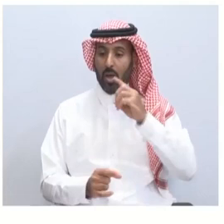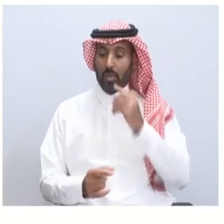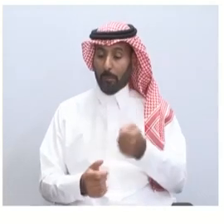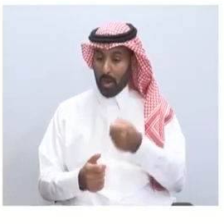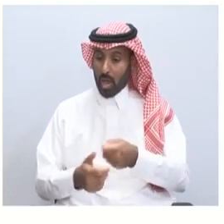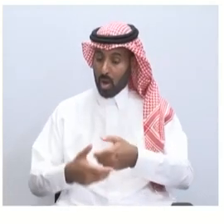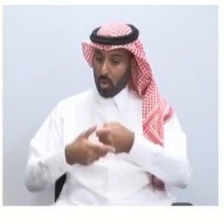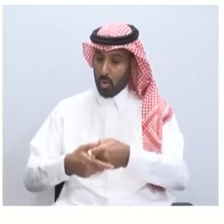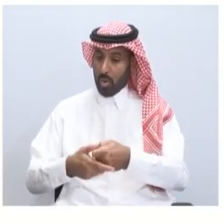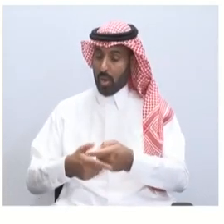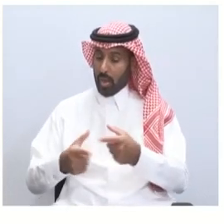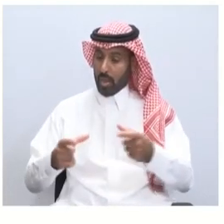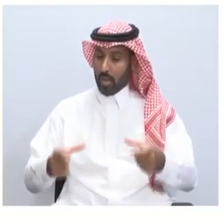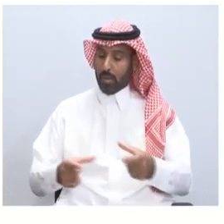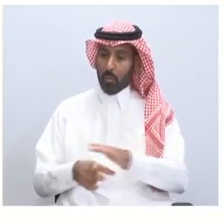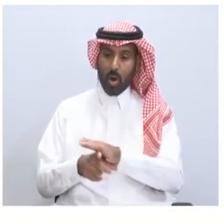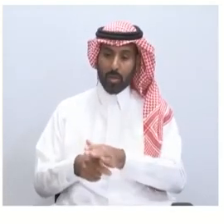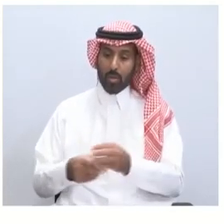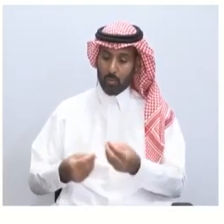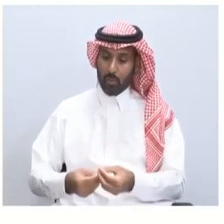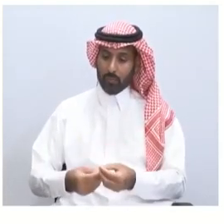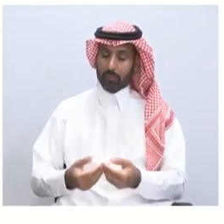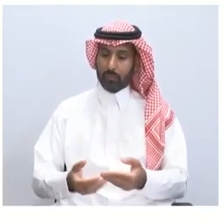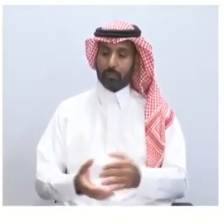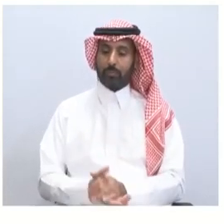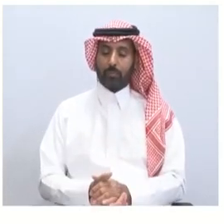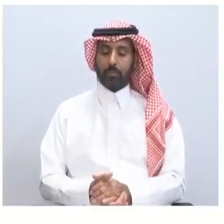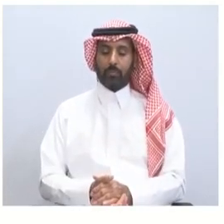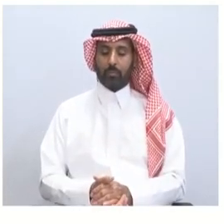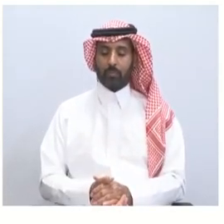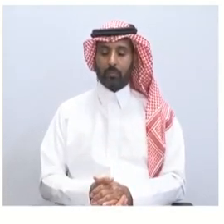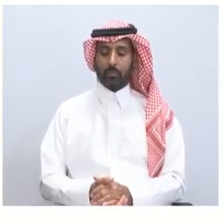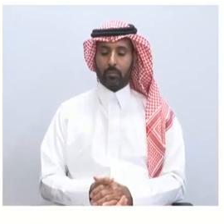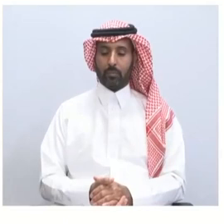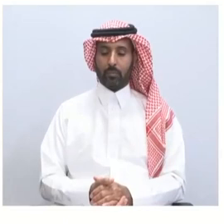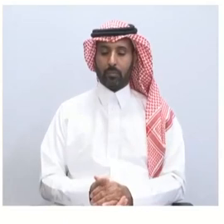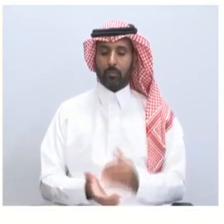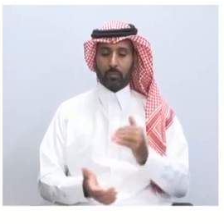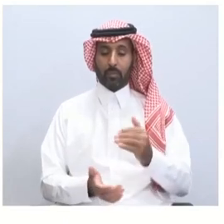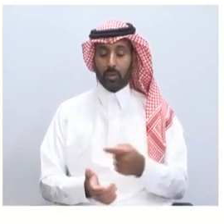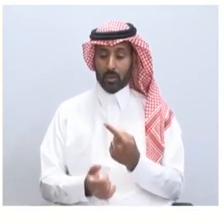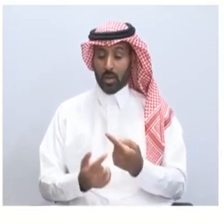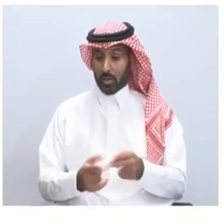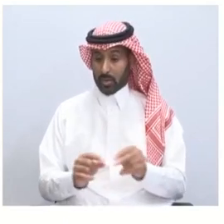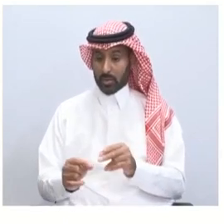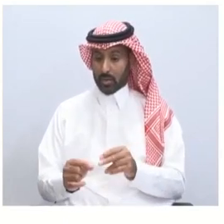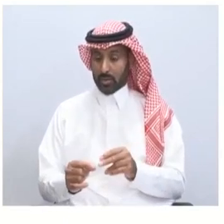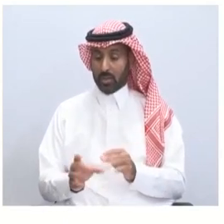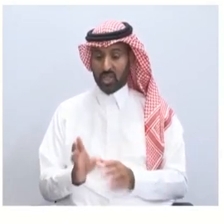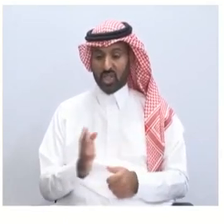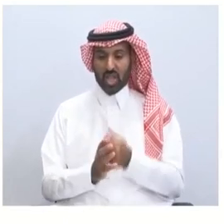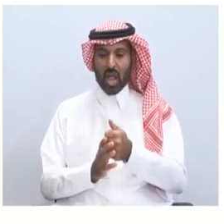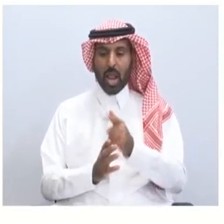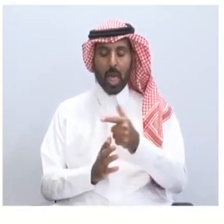الاهالي ومحمد بن مشاري بن معمر اذا بعد استطاع